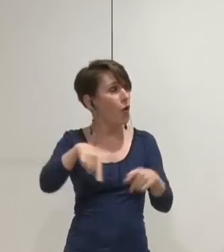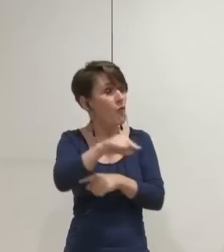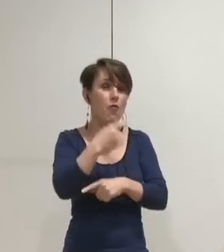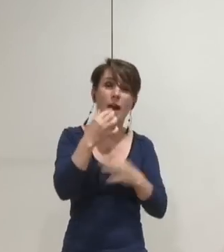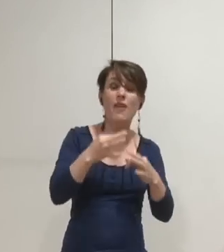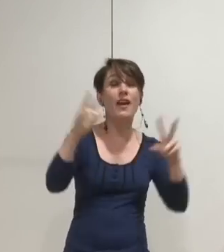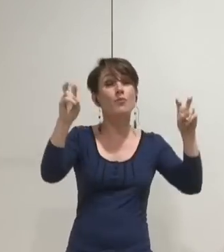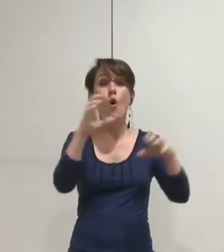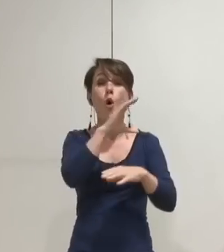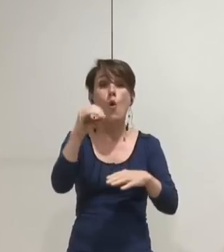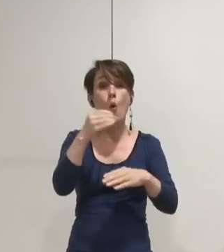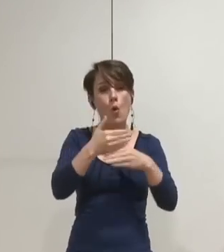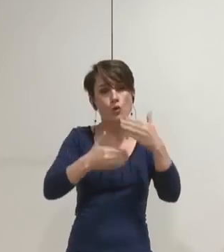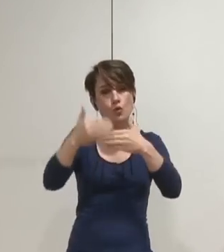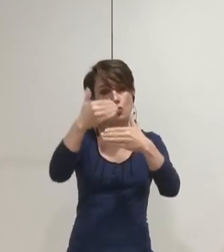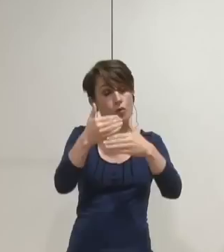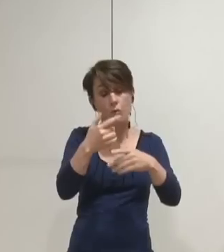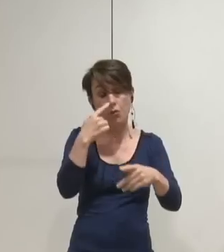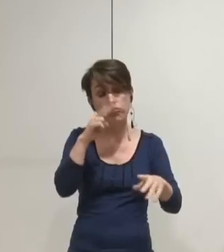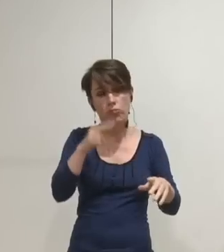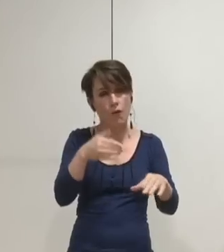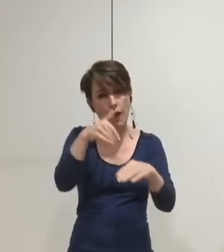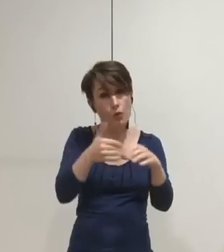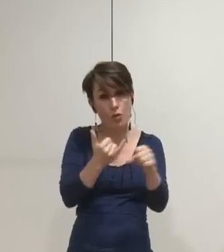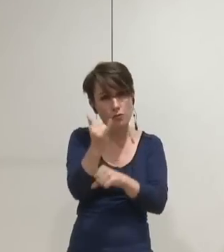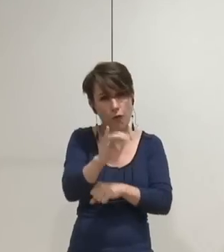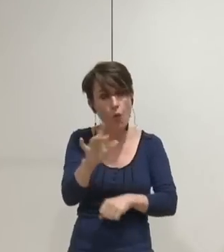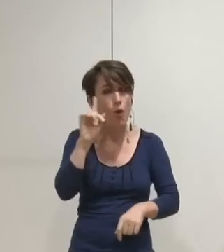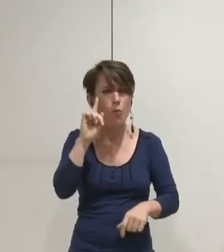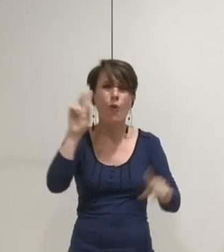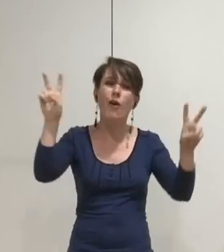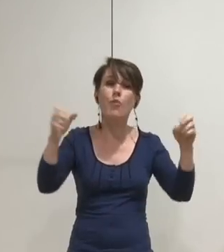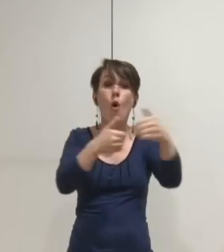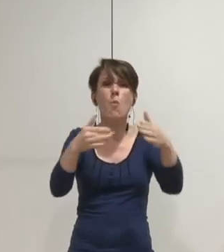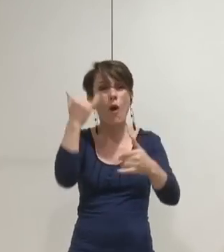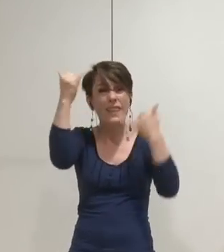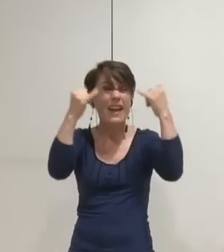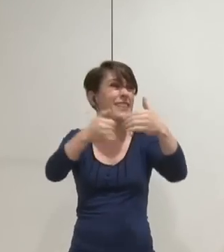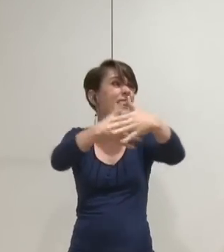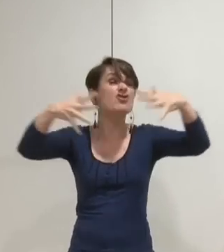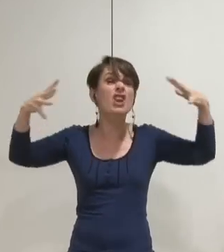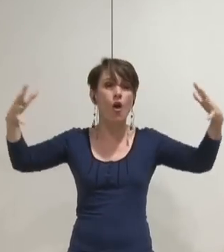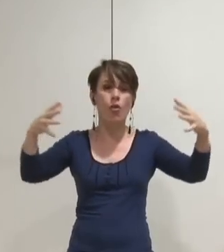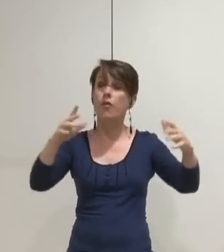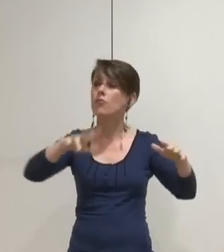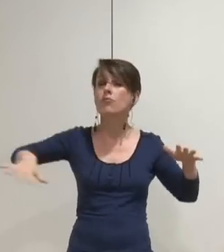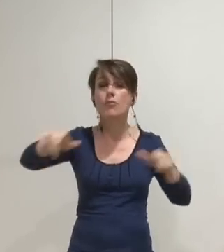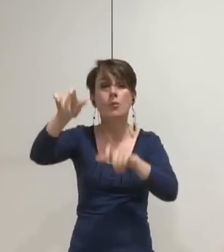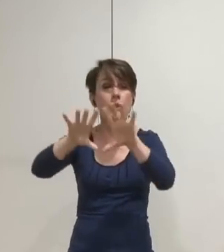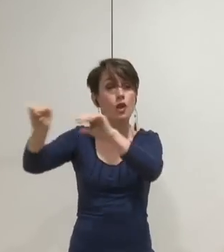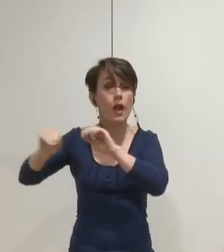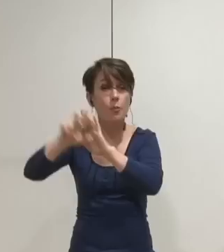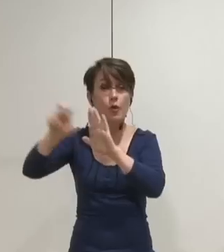toujours un espèce de simulacre de construction vous avez fait une espèce de boî idé géantes où les grenoublois pouvaient soi-disant proposer